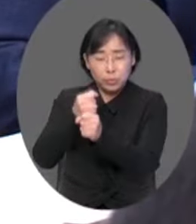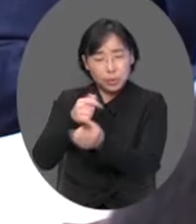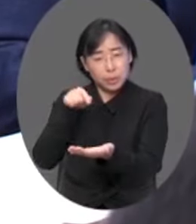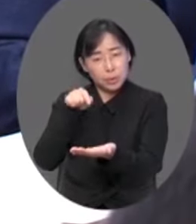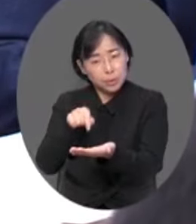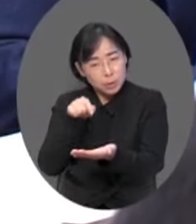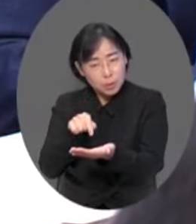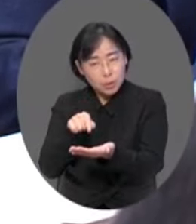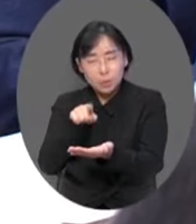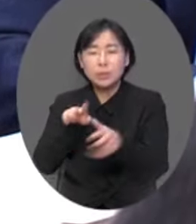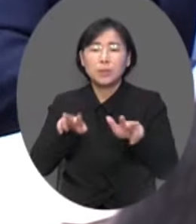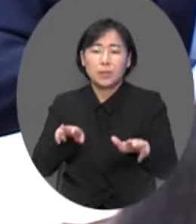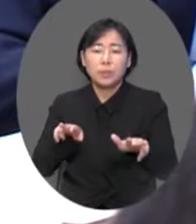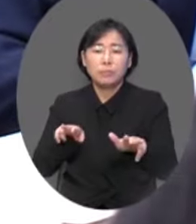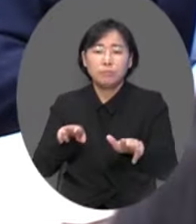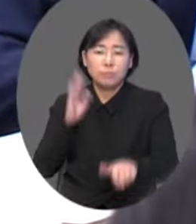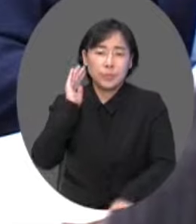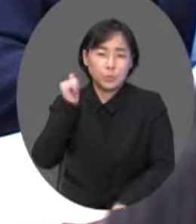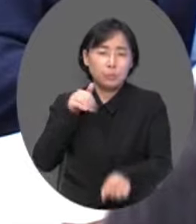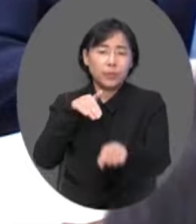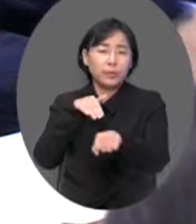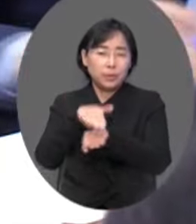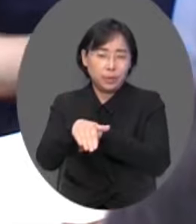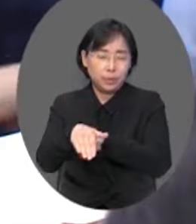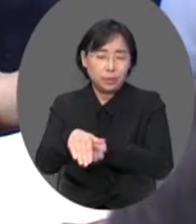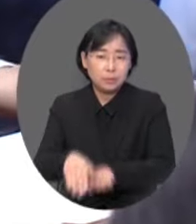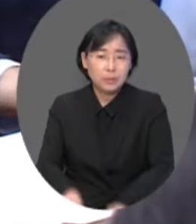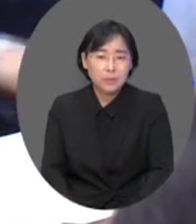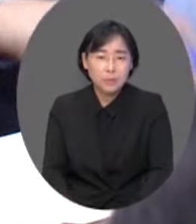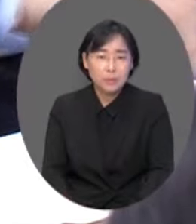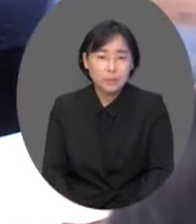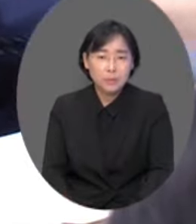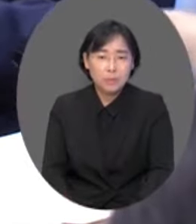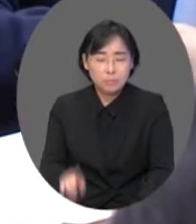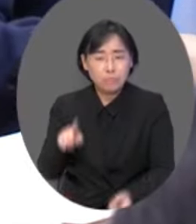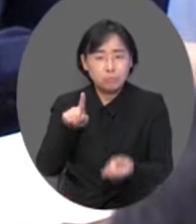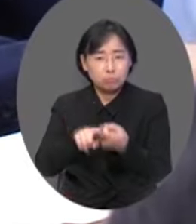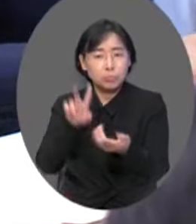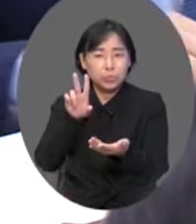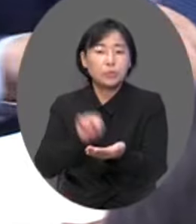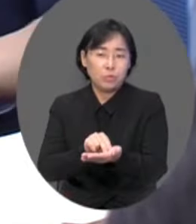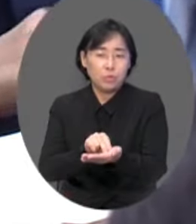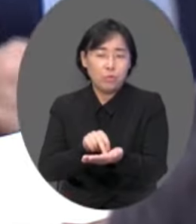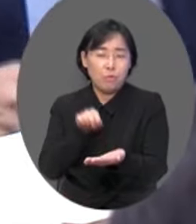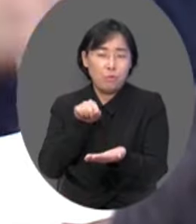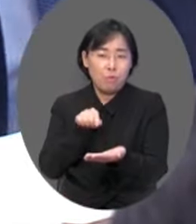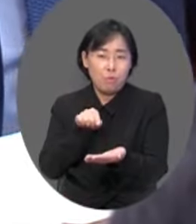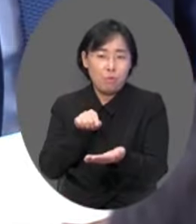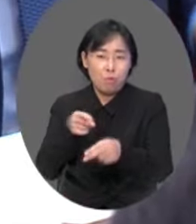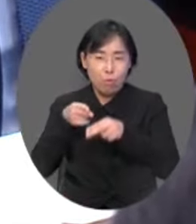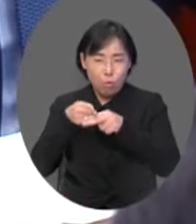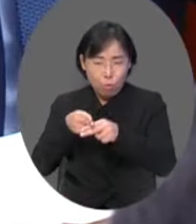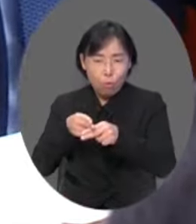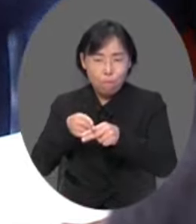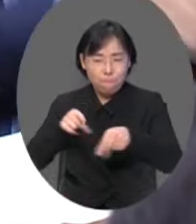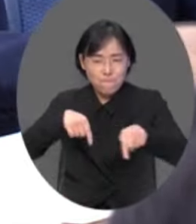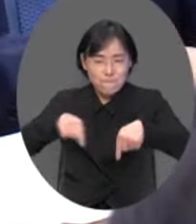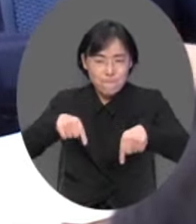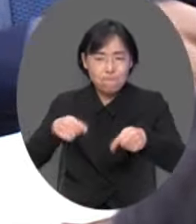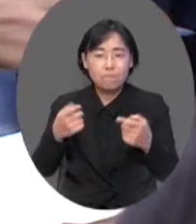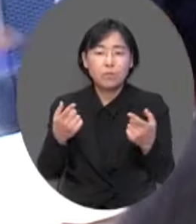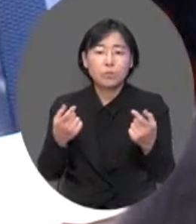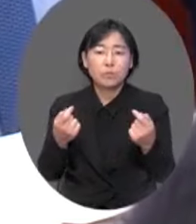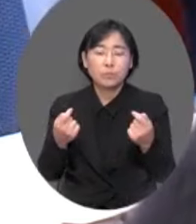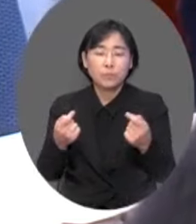운용 방식입니다. 이걸 연성 독재, 연성 파시즘이라고 부릅니다. 백색 독재, 백색